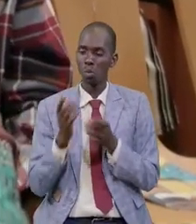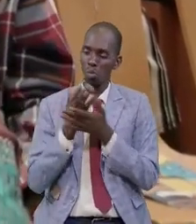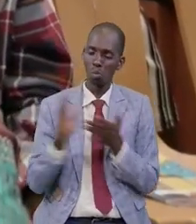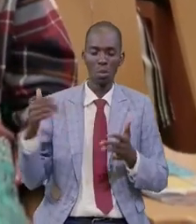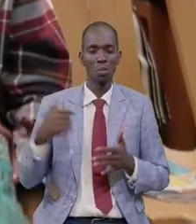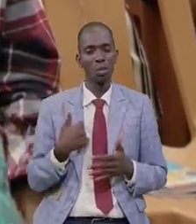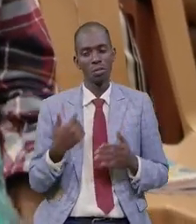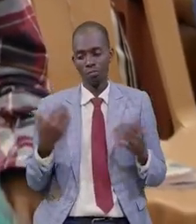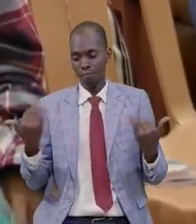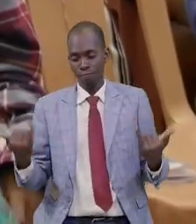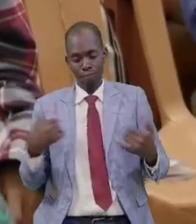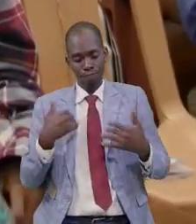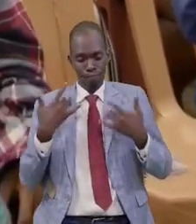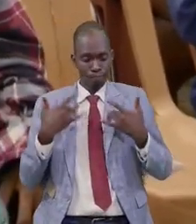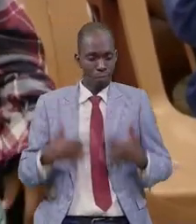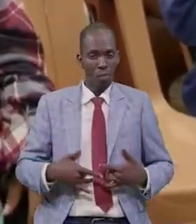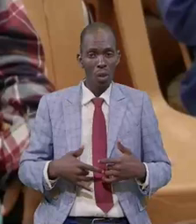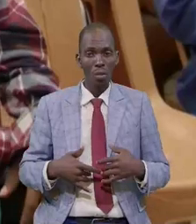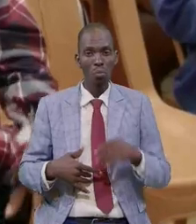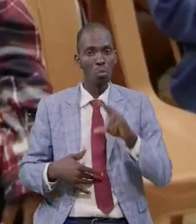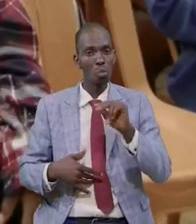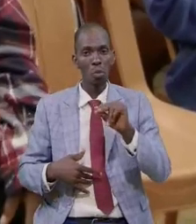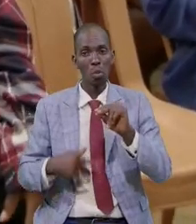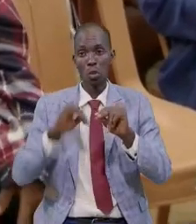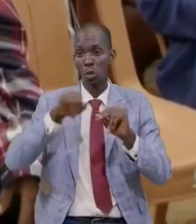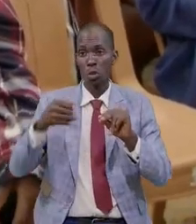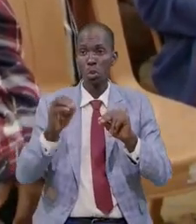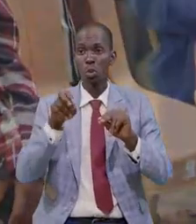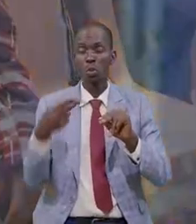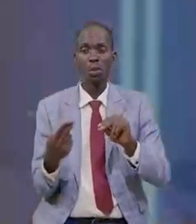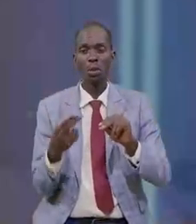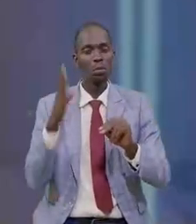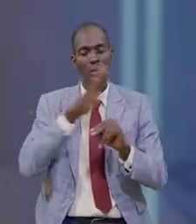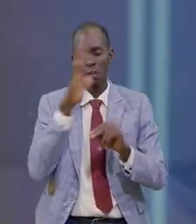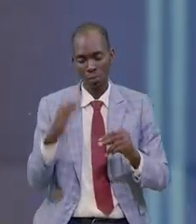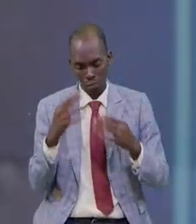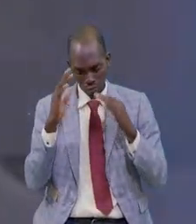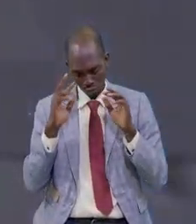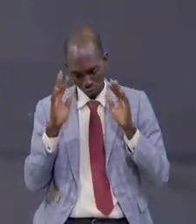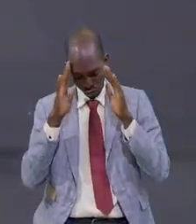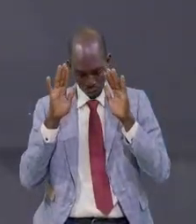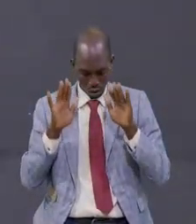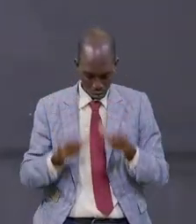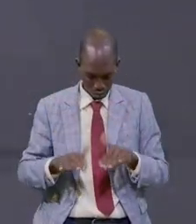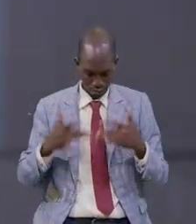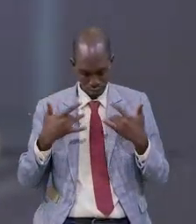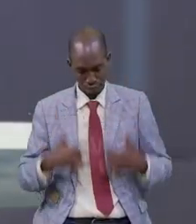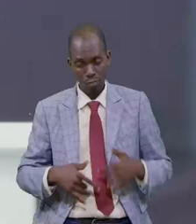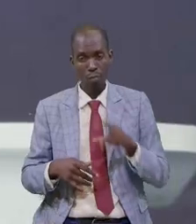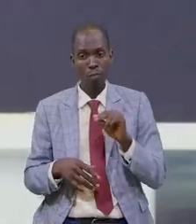non non pour Joseph il a levé la tête tu vas lever la tête il levait la